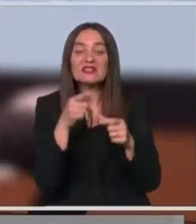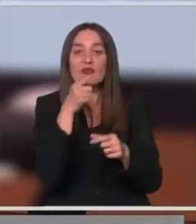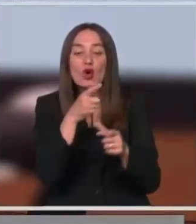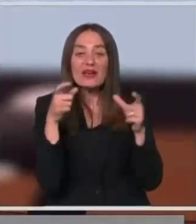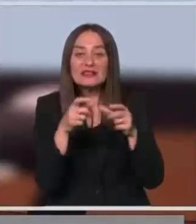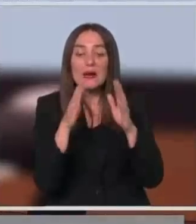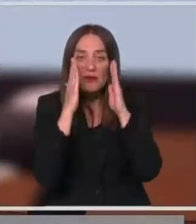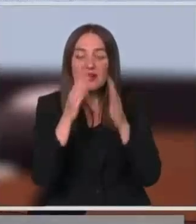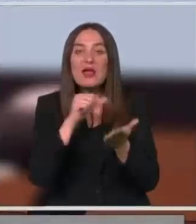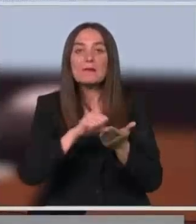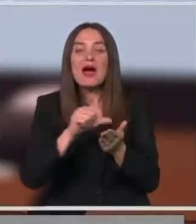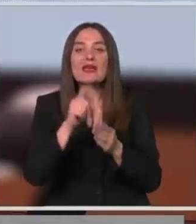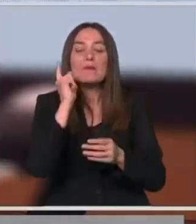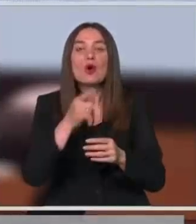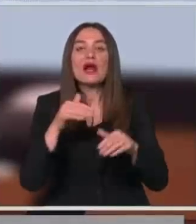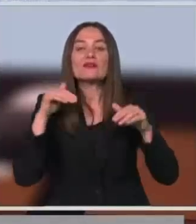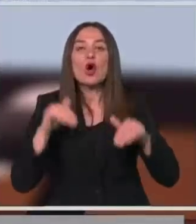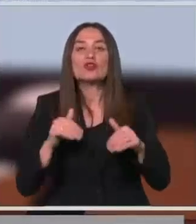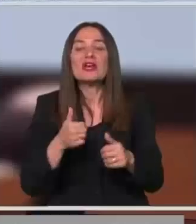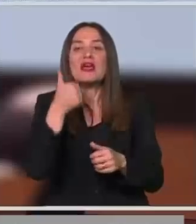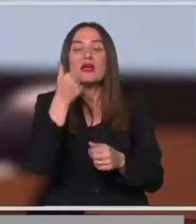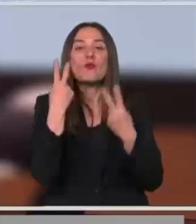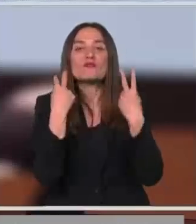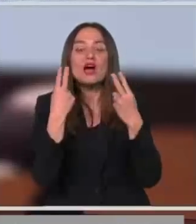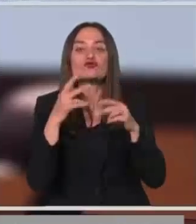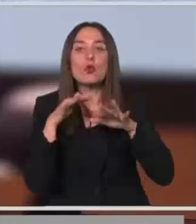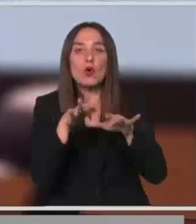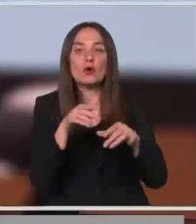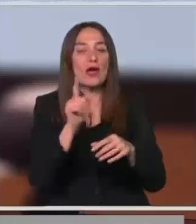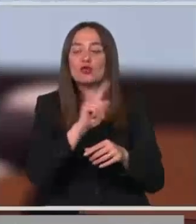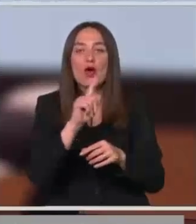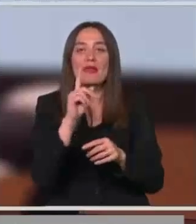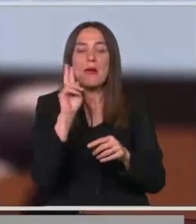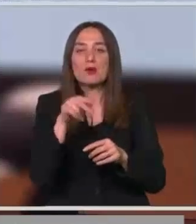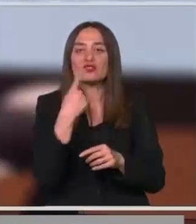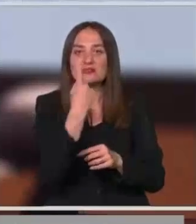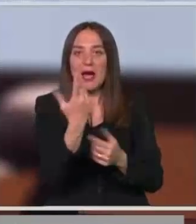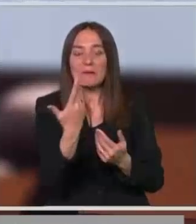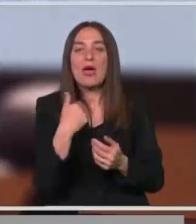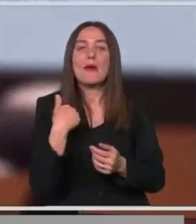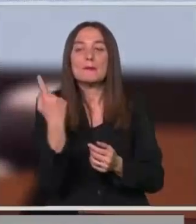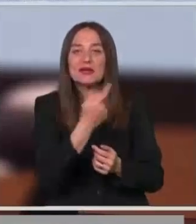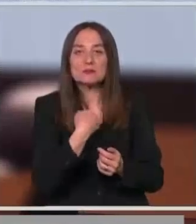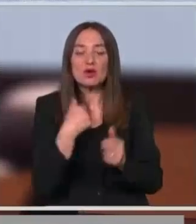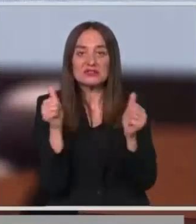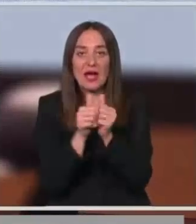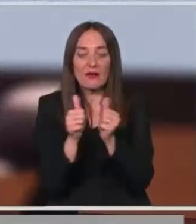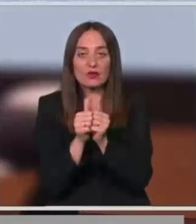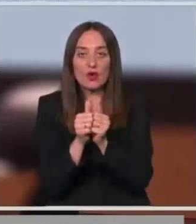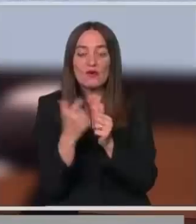poverenja banke moraju da odigraju jednu bitnu ulogu, ali to ne mogu da urade same. Mi smo zajedno